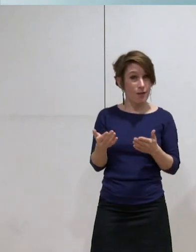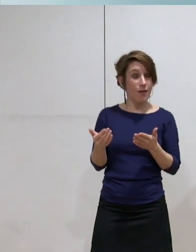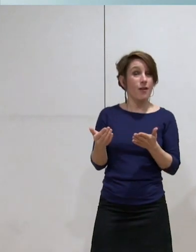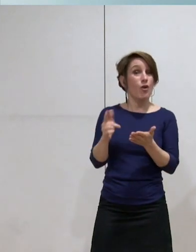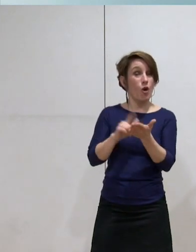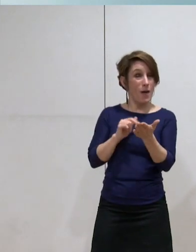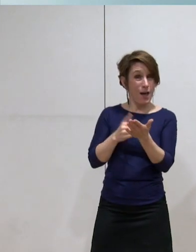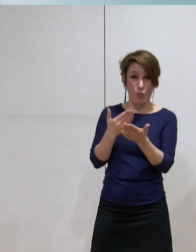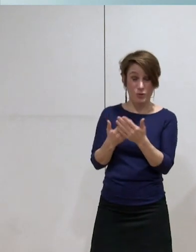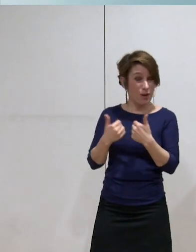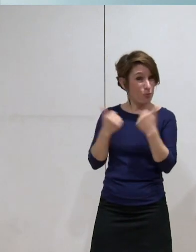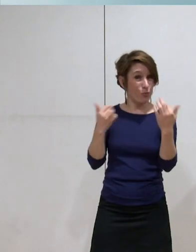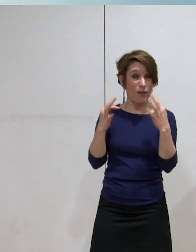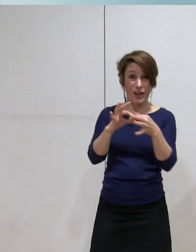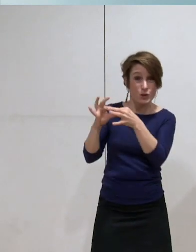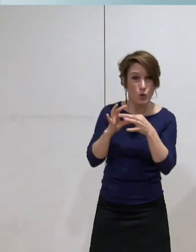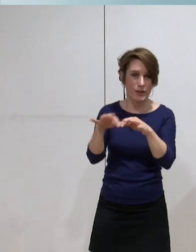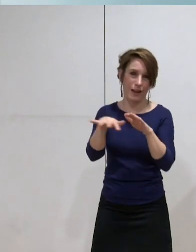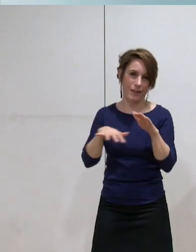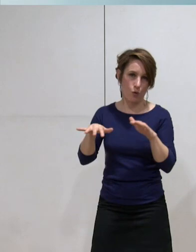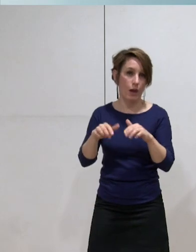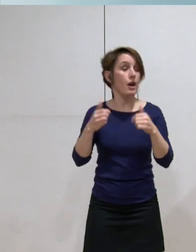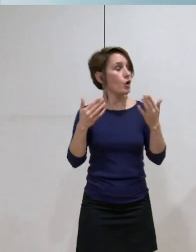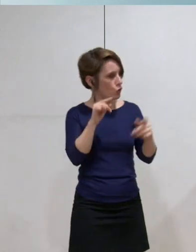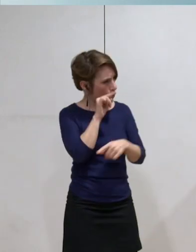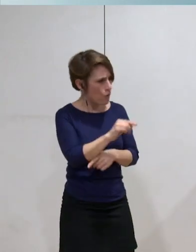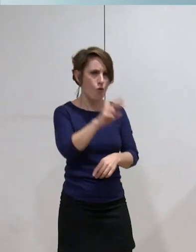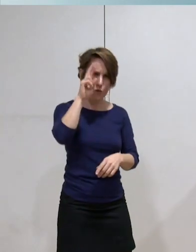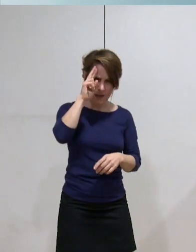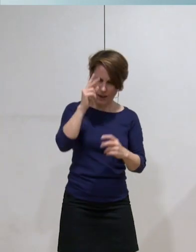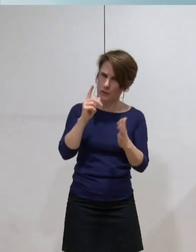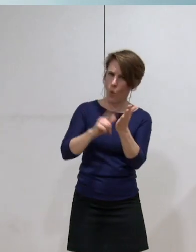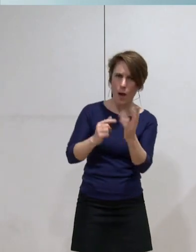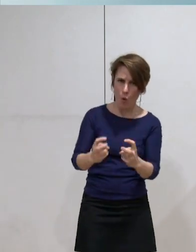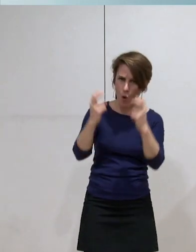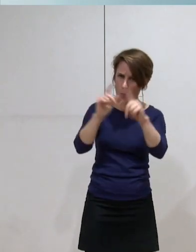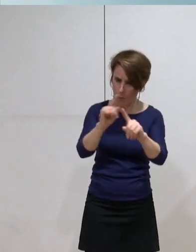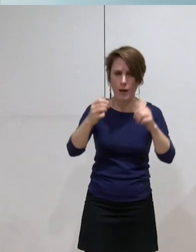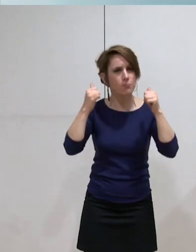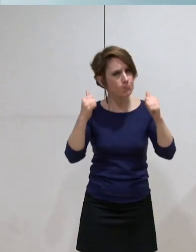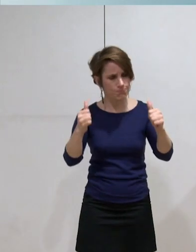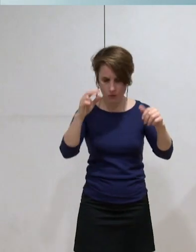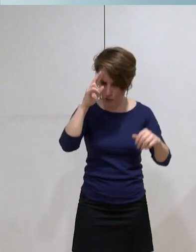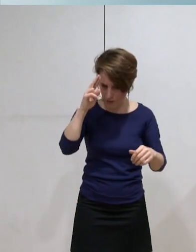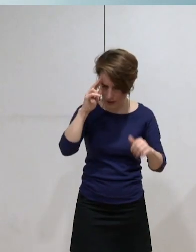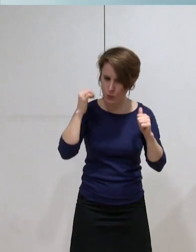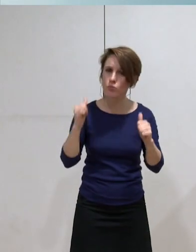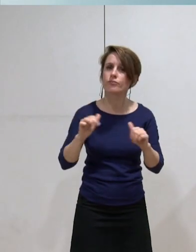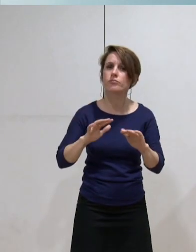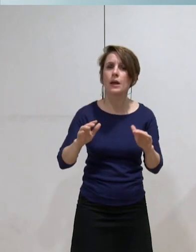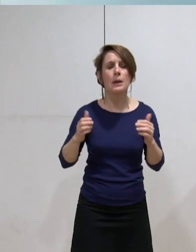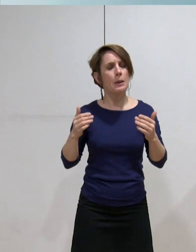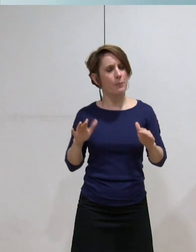solidarité locale vous avez donc raison de ne pas les augmenter cela dit je me